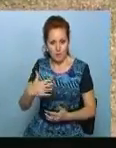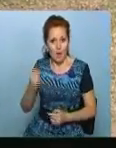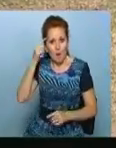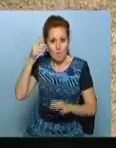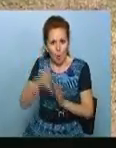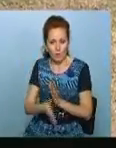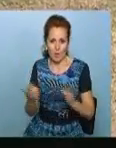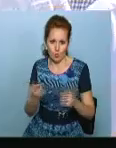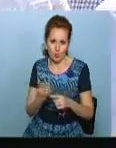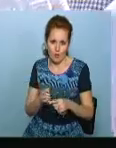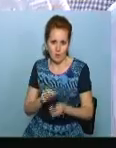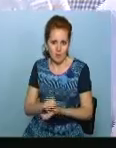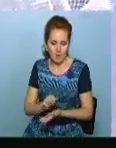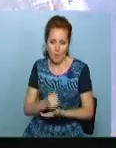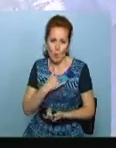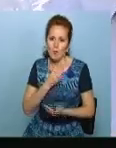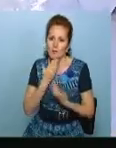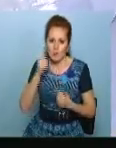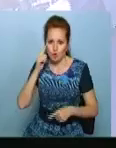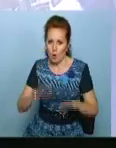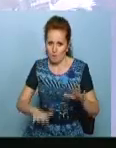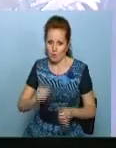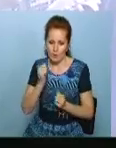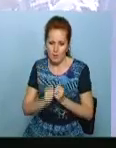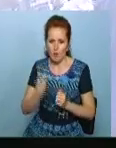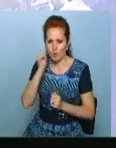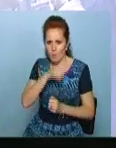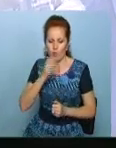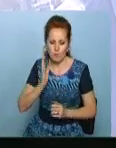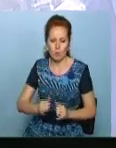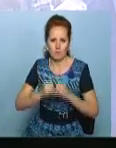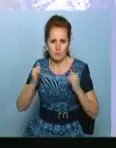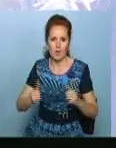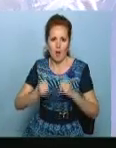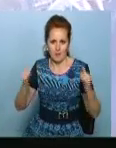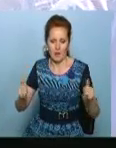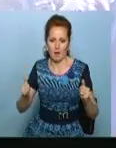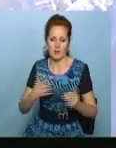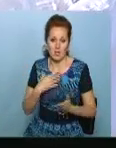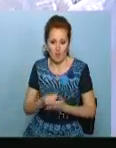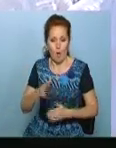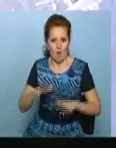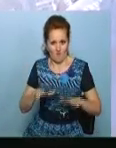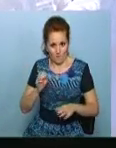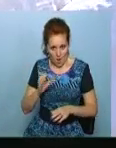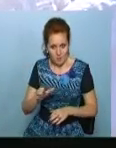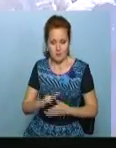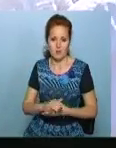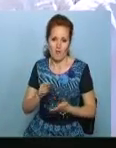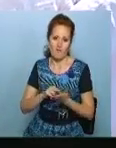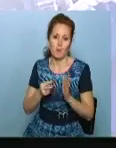поэтому у меня нет сомнений, что мы с каждым годом будем продолжать набирать, ну, свой вес в